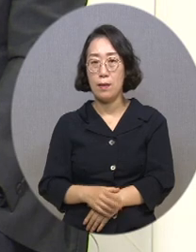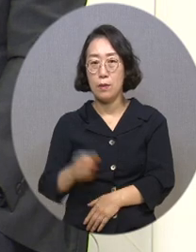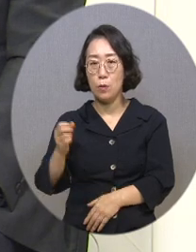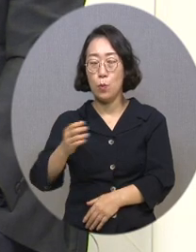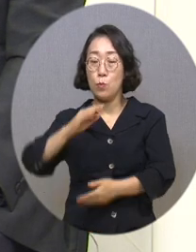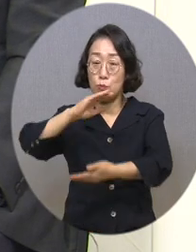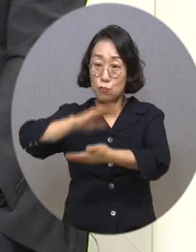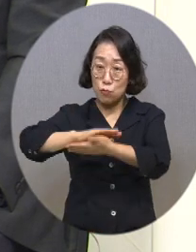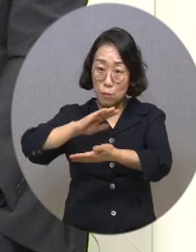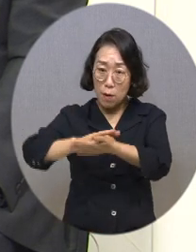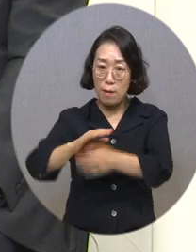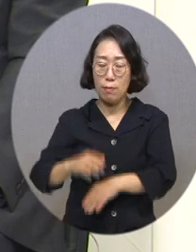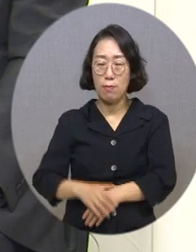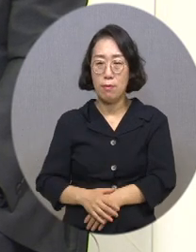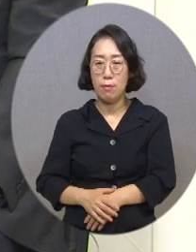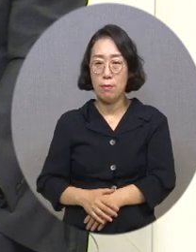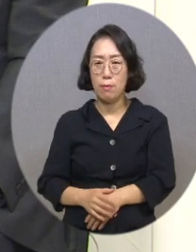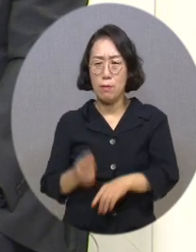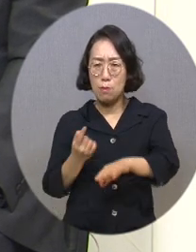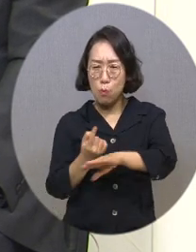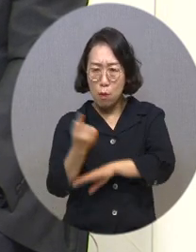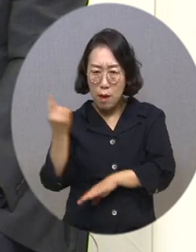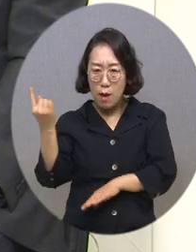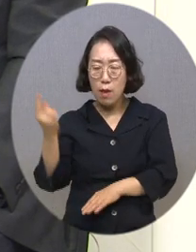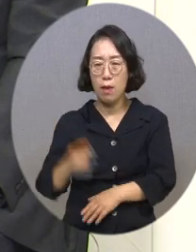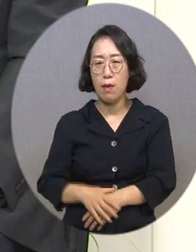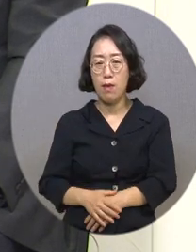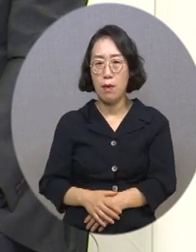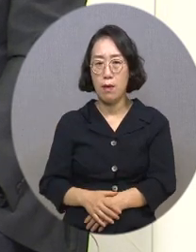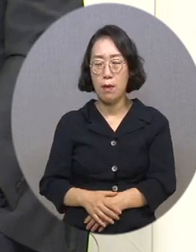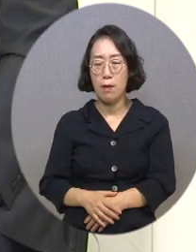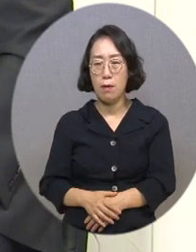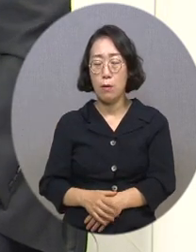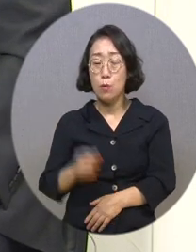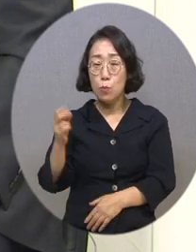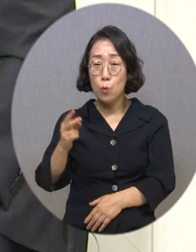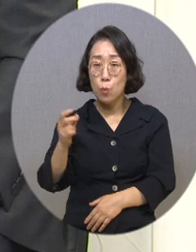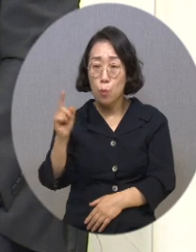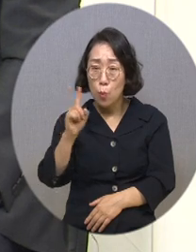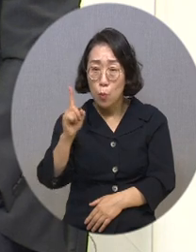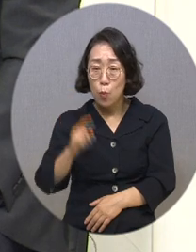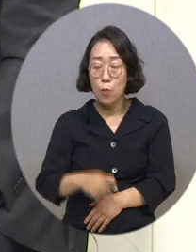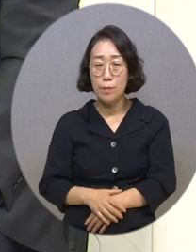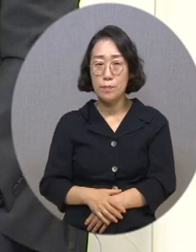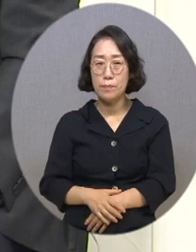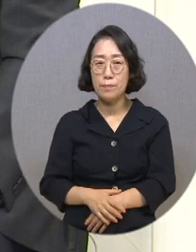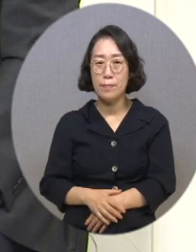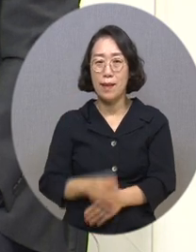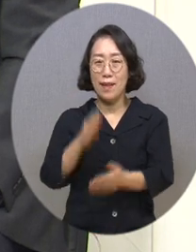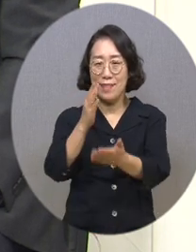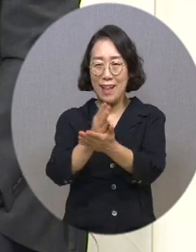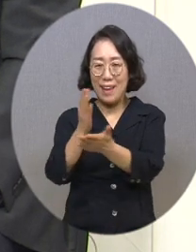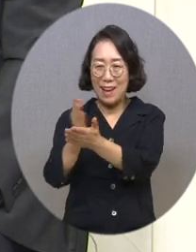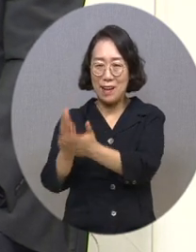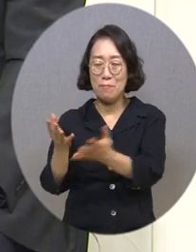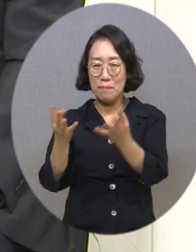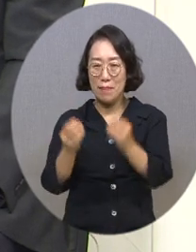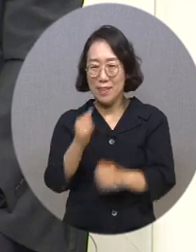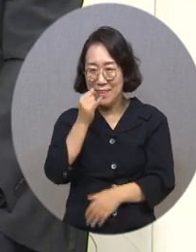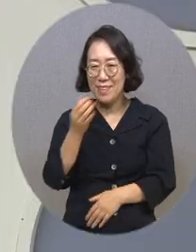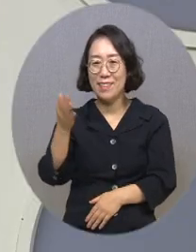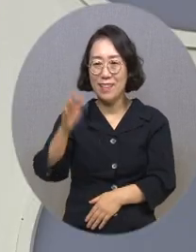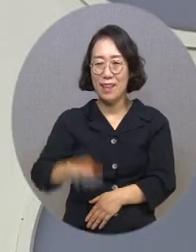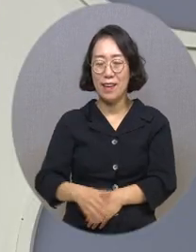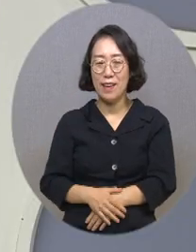뭐 여러 가지 뭐 출판, 네. 또 뭐 하죠? 너무 다양하게 하는데 그래서